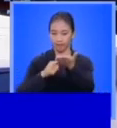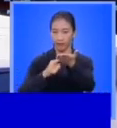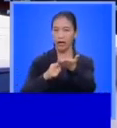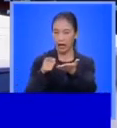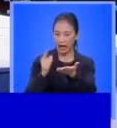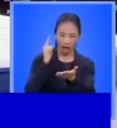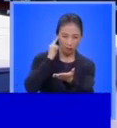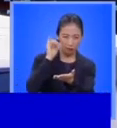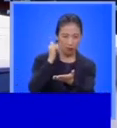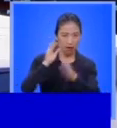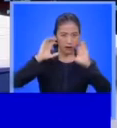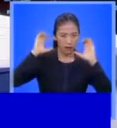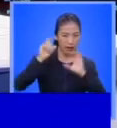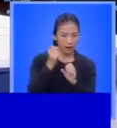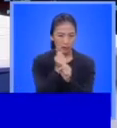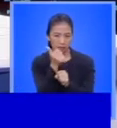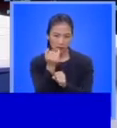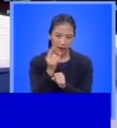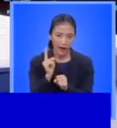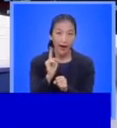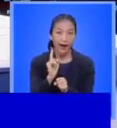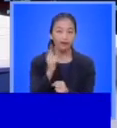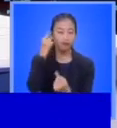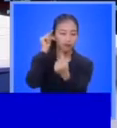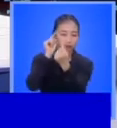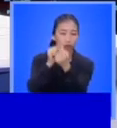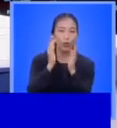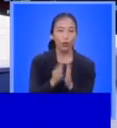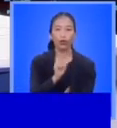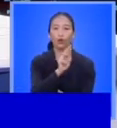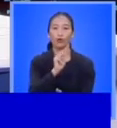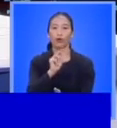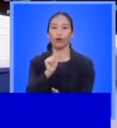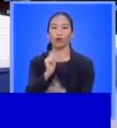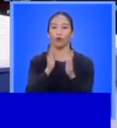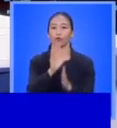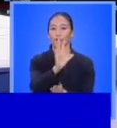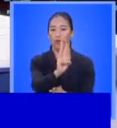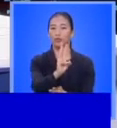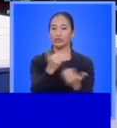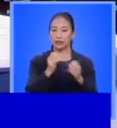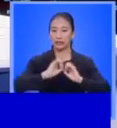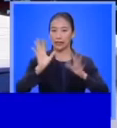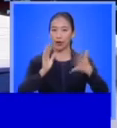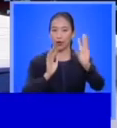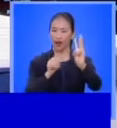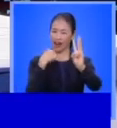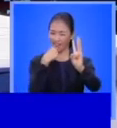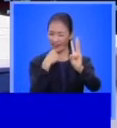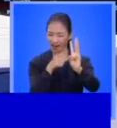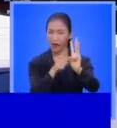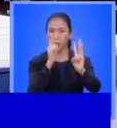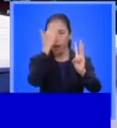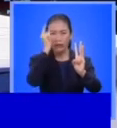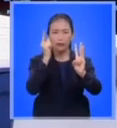จหรือว่าซักรัฐบาลล็อกเป้าไปที่6รัฐมนตรี ใช่ค่ะชัดเจนแล้วนะคะว่า6คนเป็นใครเพราะว่าก่อนหน้านี้ก็มี5ร